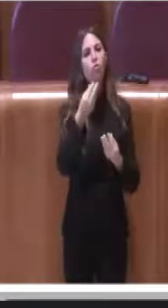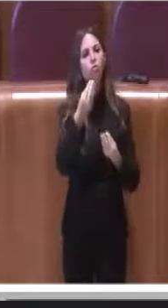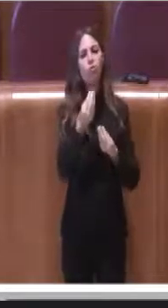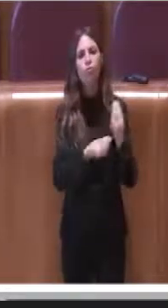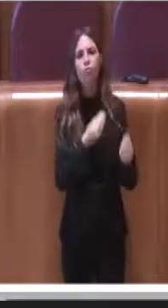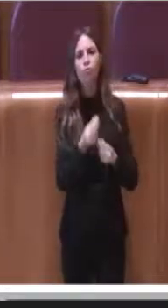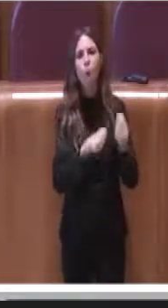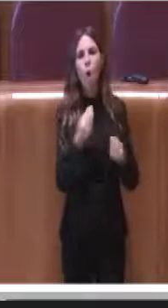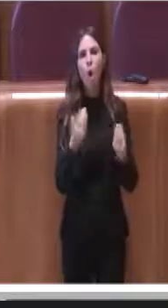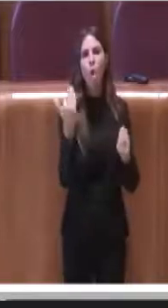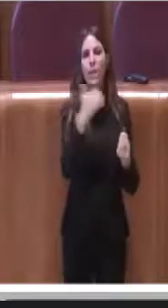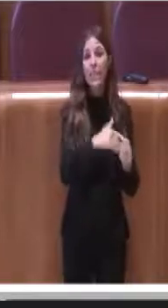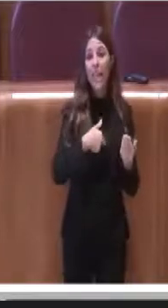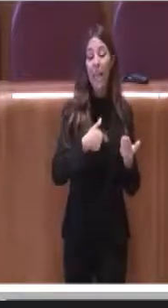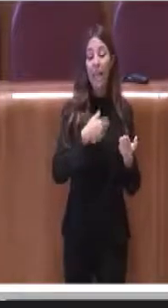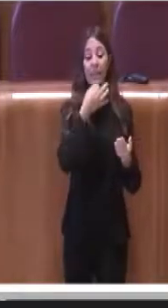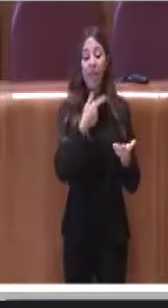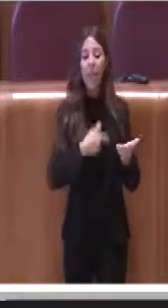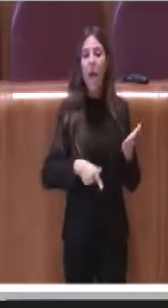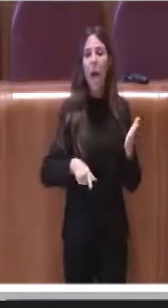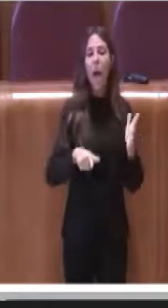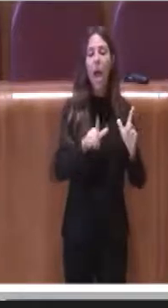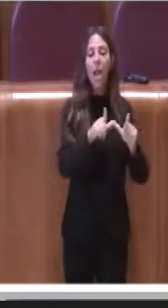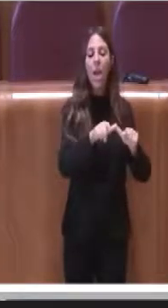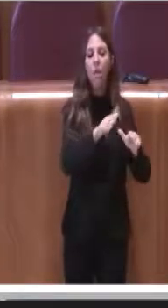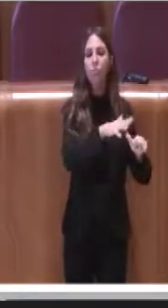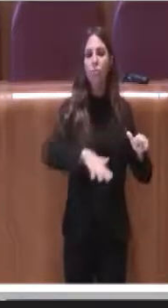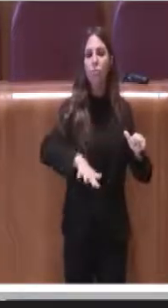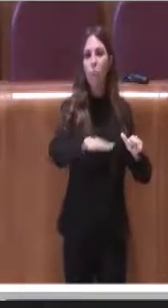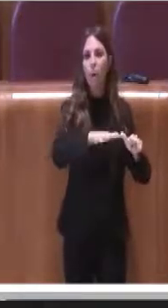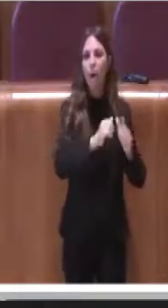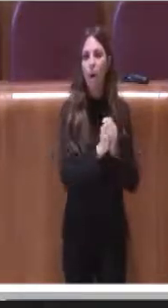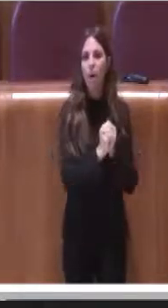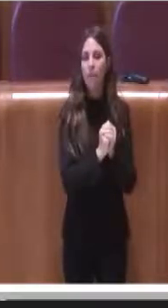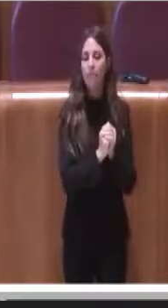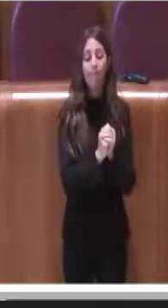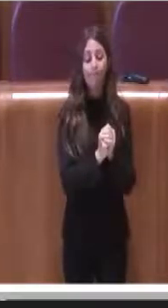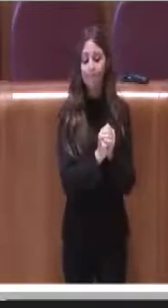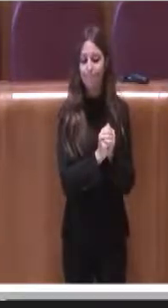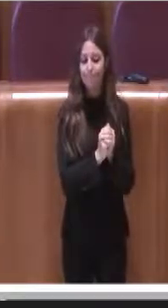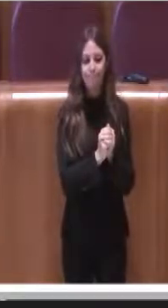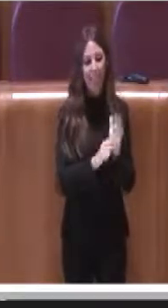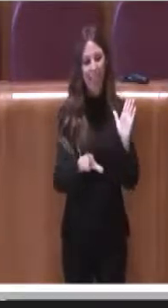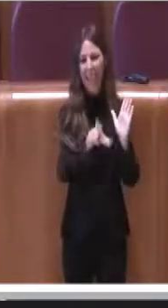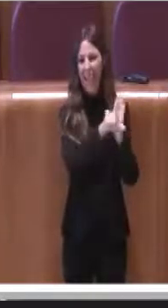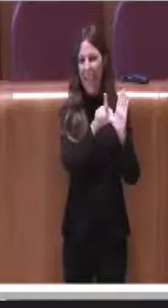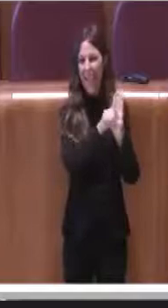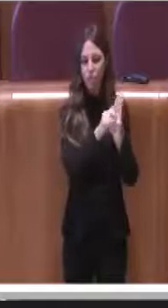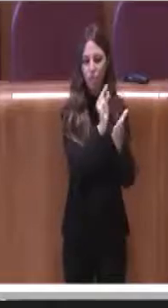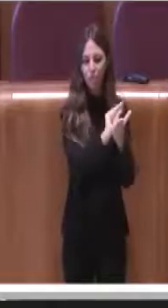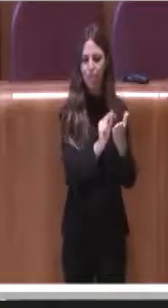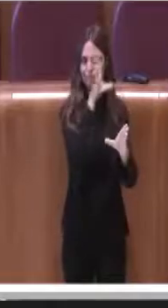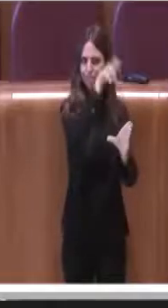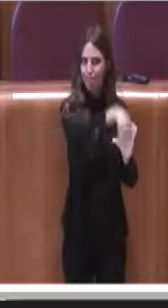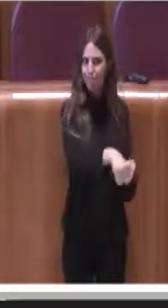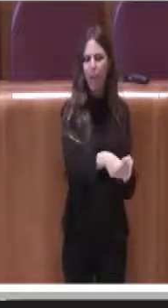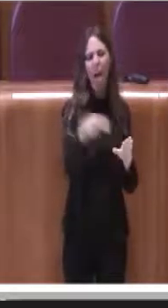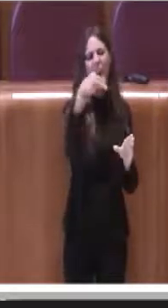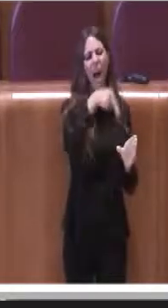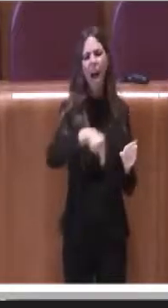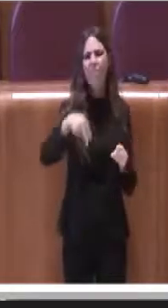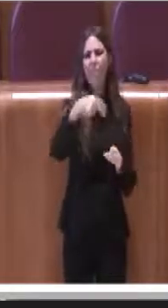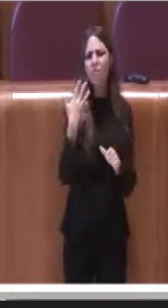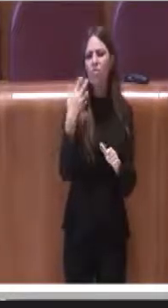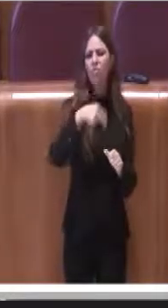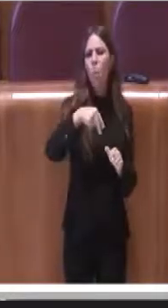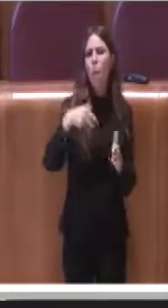d'azzardo, del gioco lecito a livello regionale del Lazio. Questa legge non aveva al suo interno, almeno per diversi anni, per